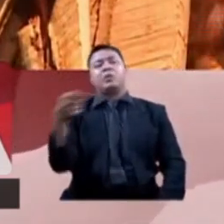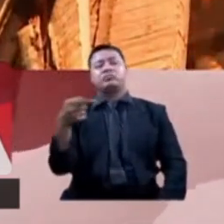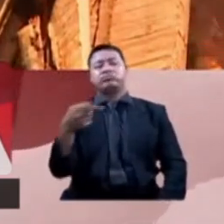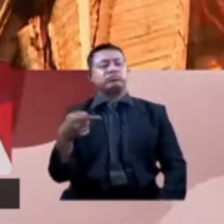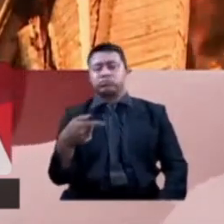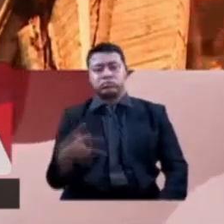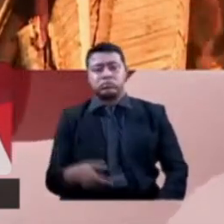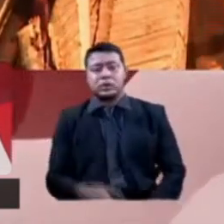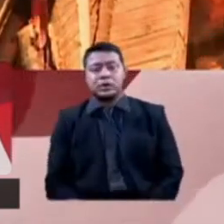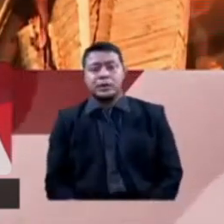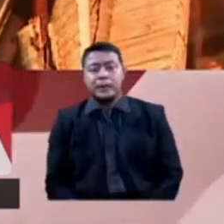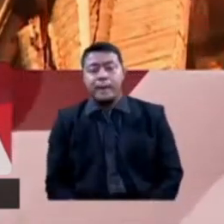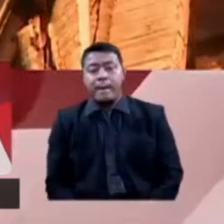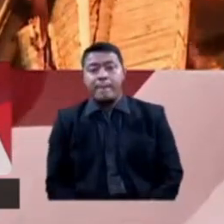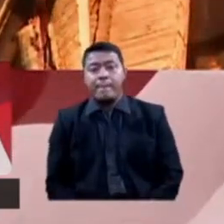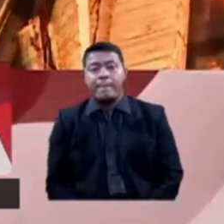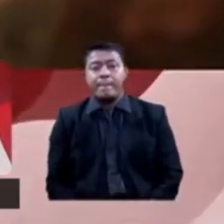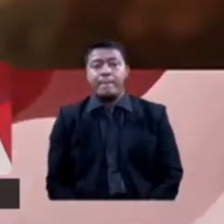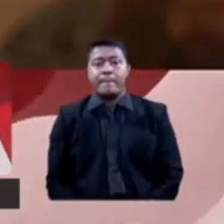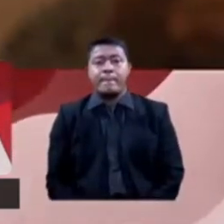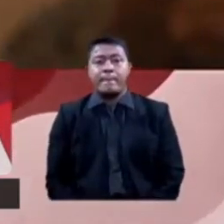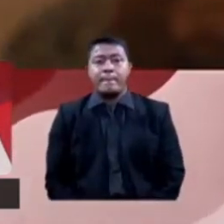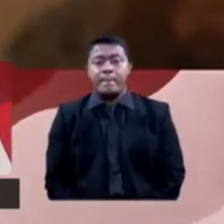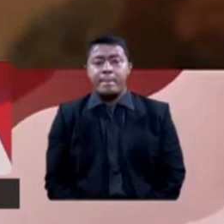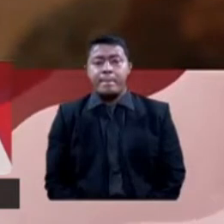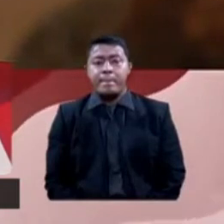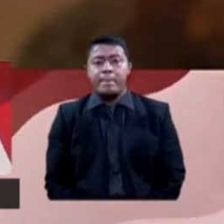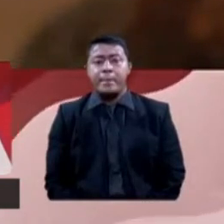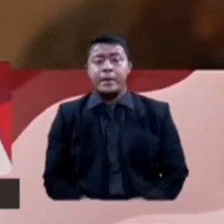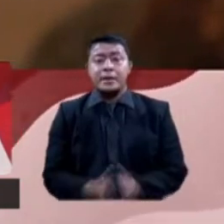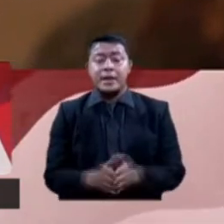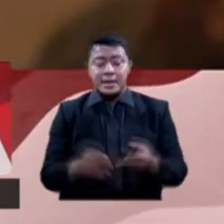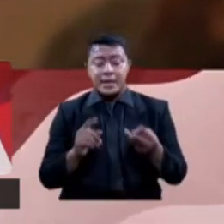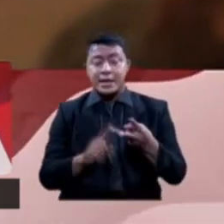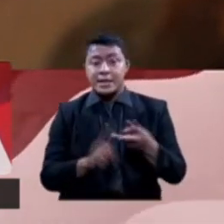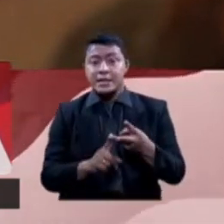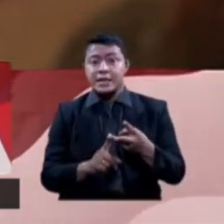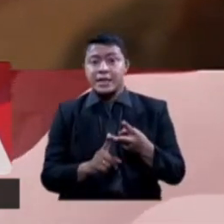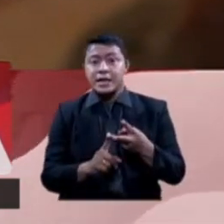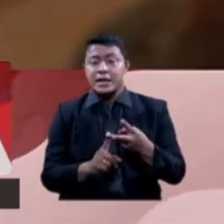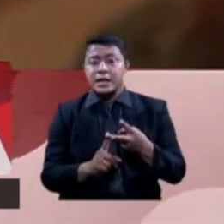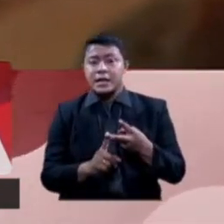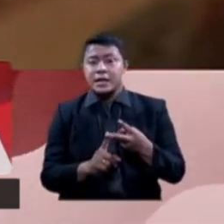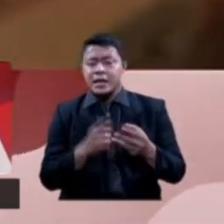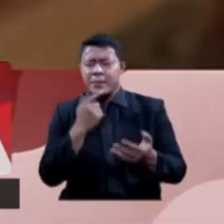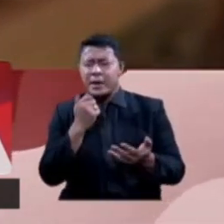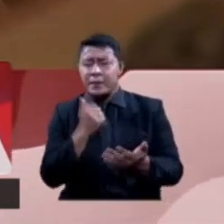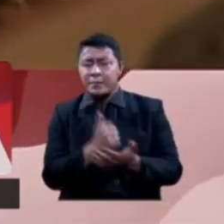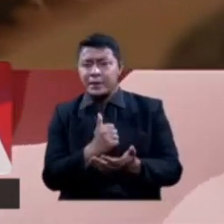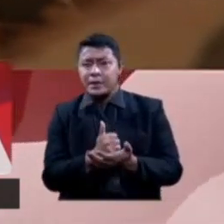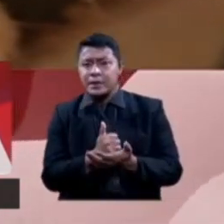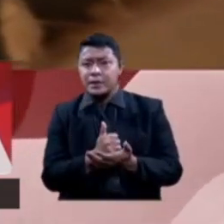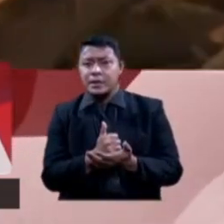ini sangat penting sekali Bagi perawatan mereka yang sakit dan yang ketiga adalah yang paling penting